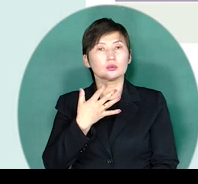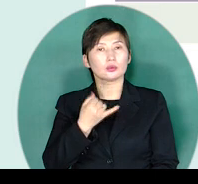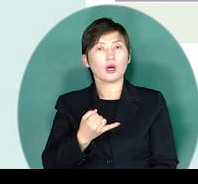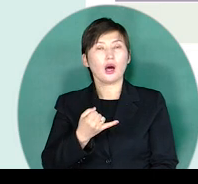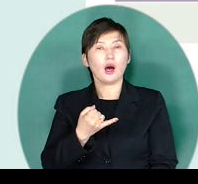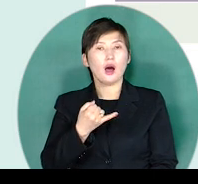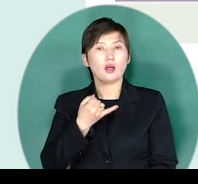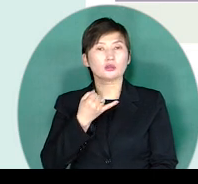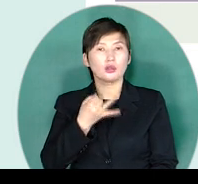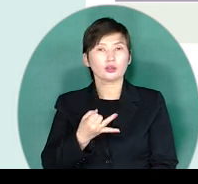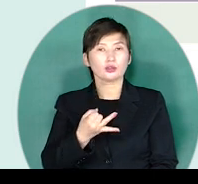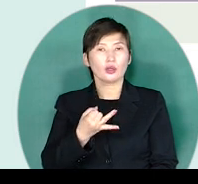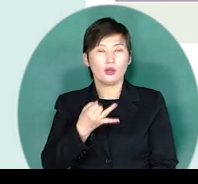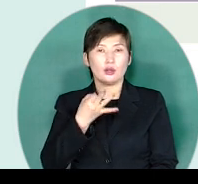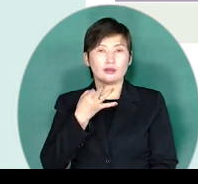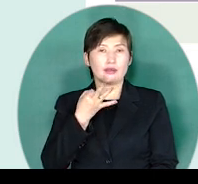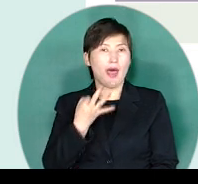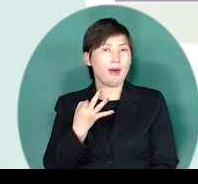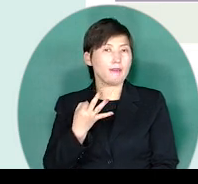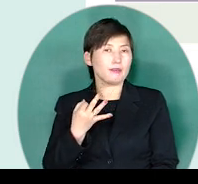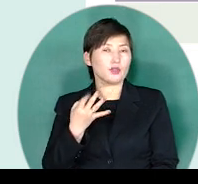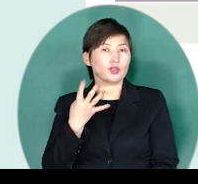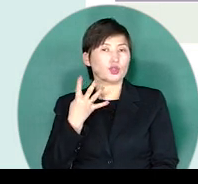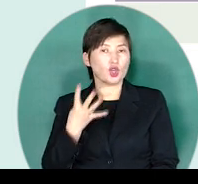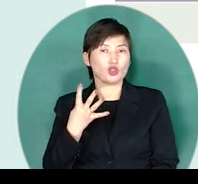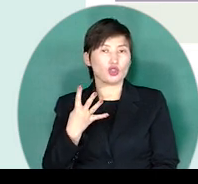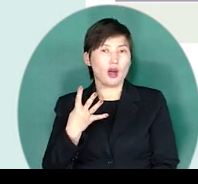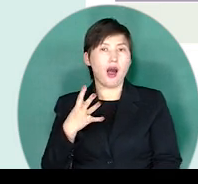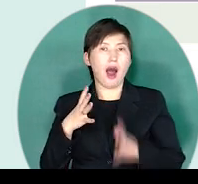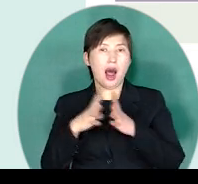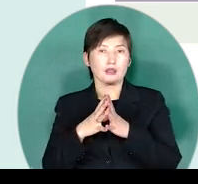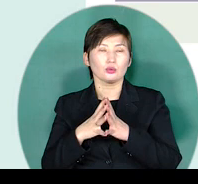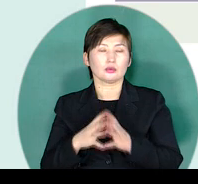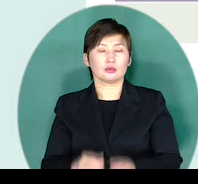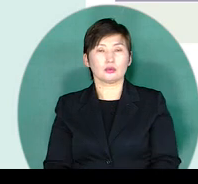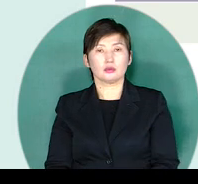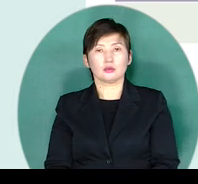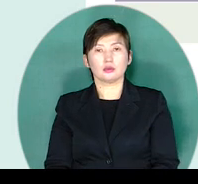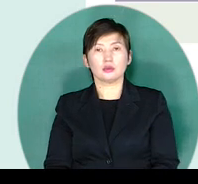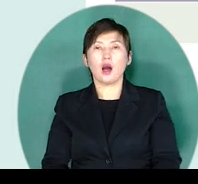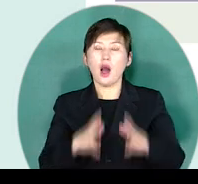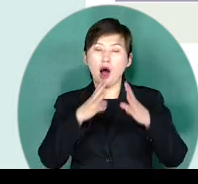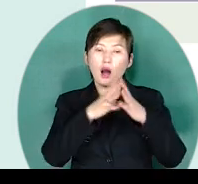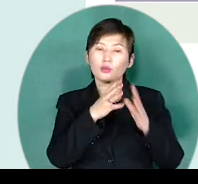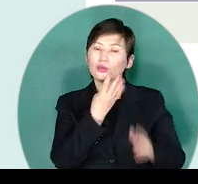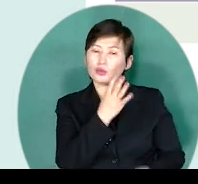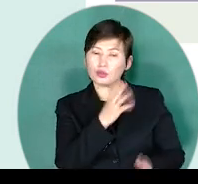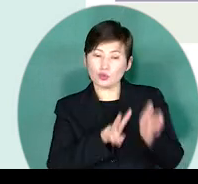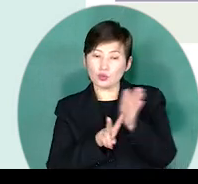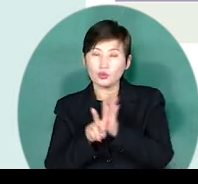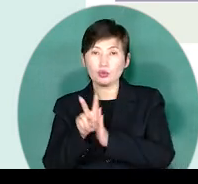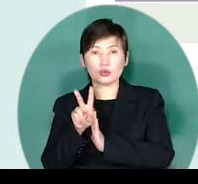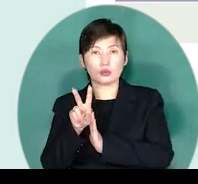5 6 7 8 9 10. 10 ширхгээс